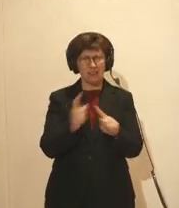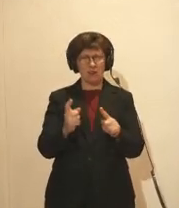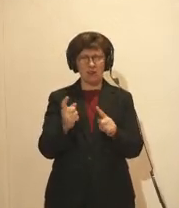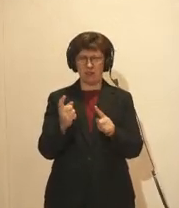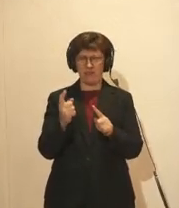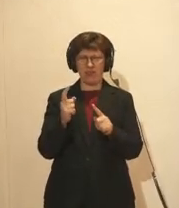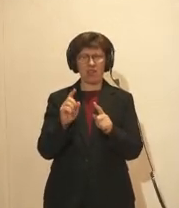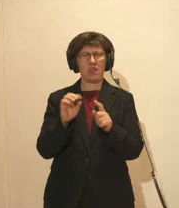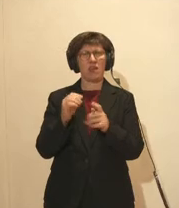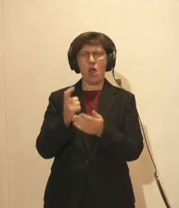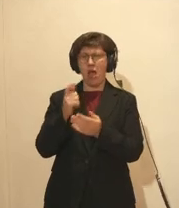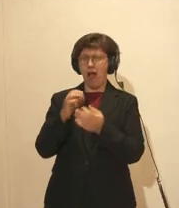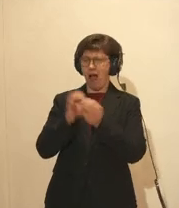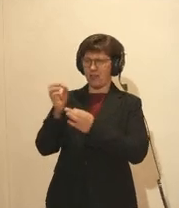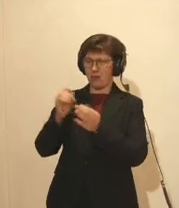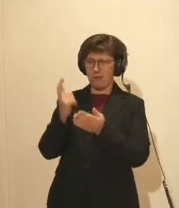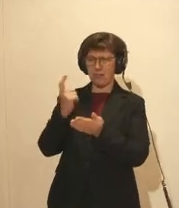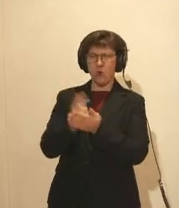gekommen